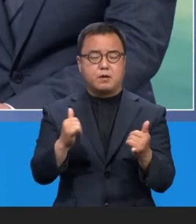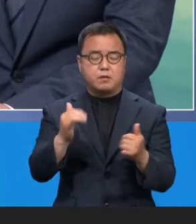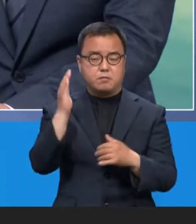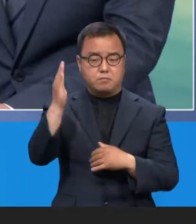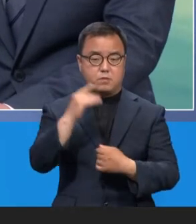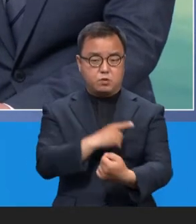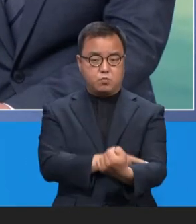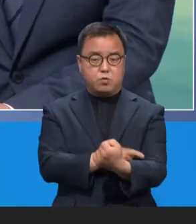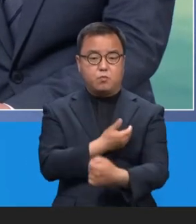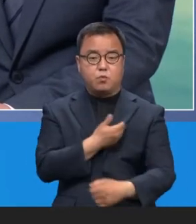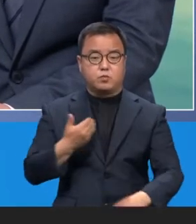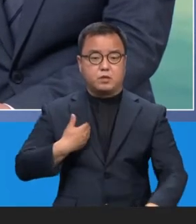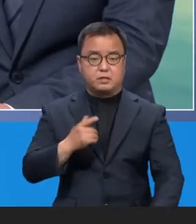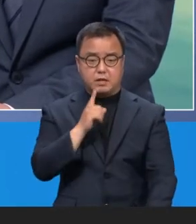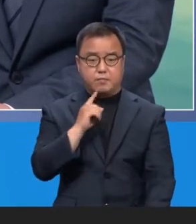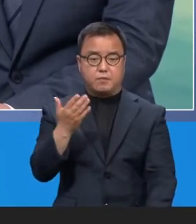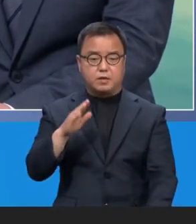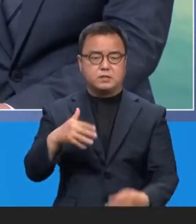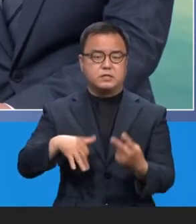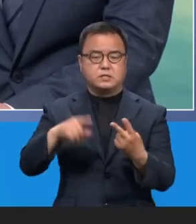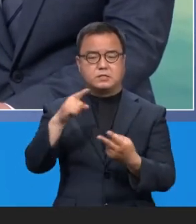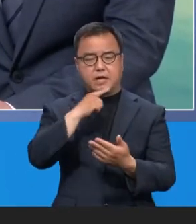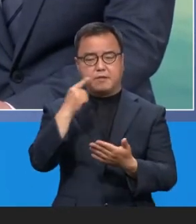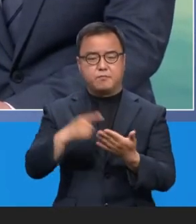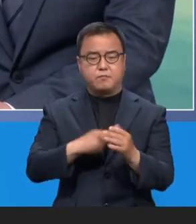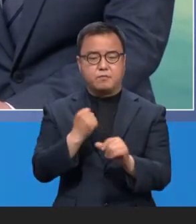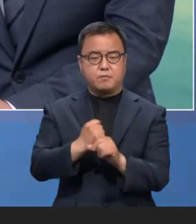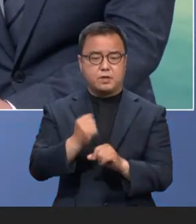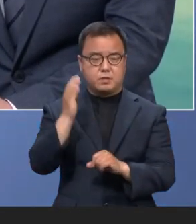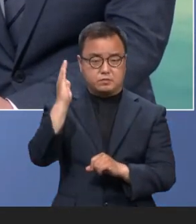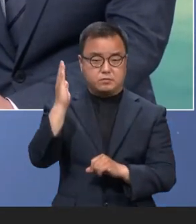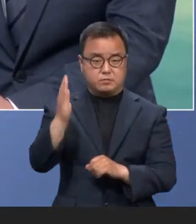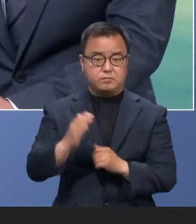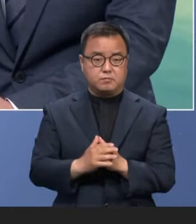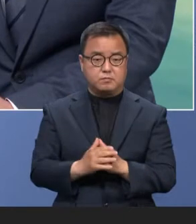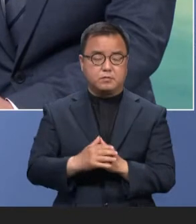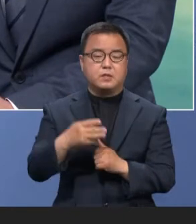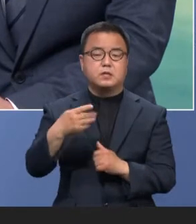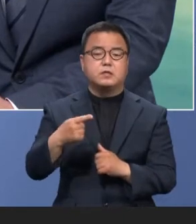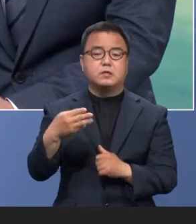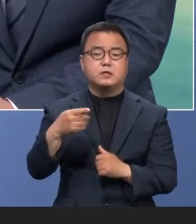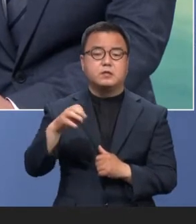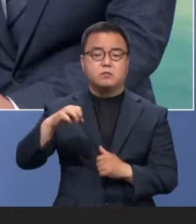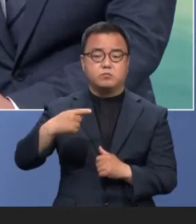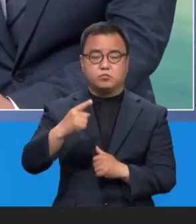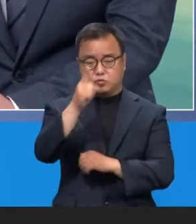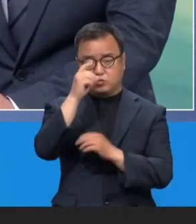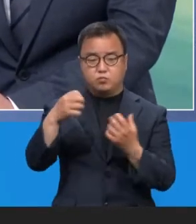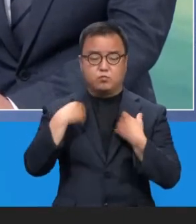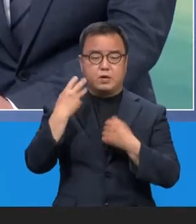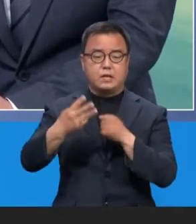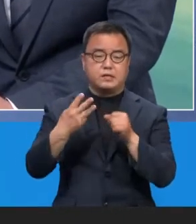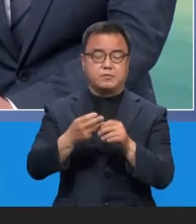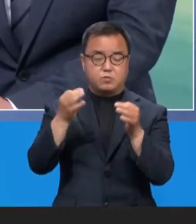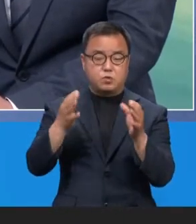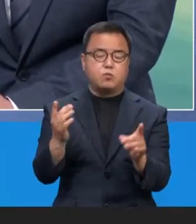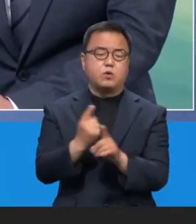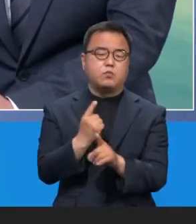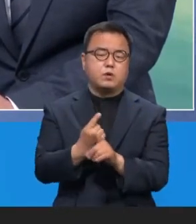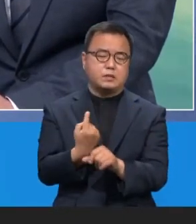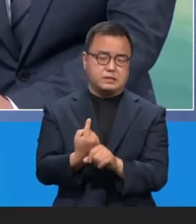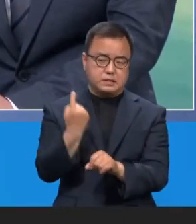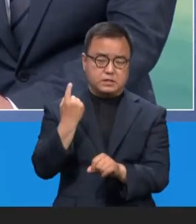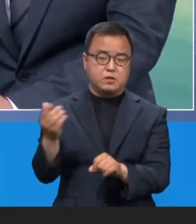당연히 이 차가 의 논란을 불러왔습니다 예 트럼프 행정부에서 3년여에 걸친 개정 작업 끝에 지난해 학교 현장에서